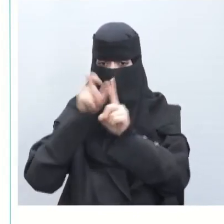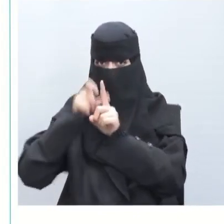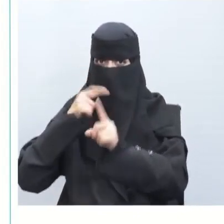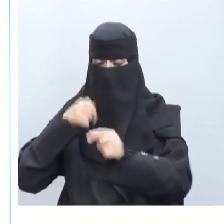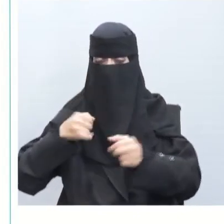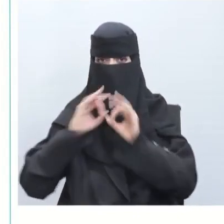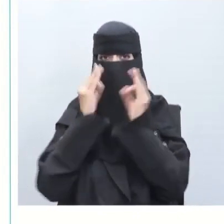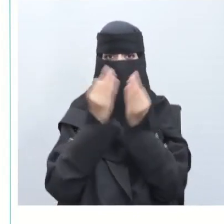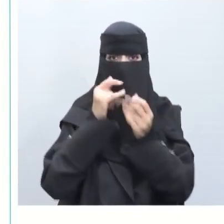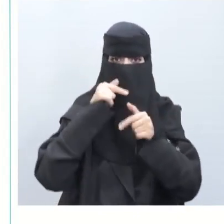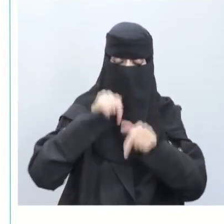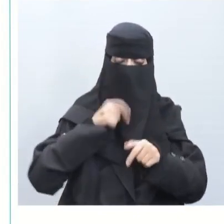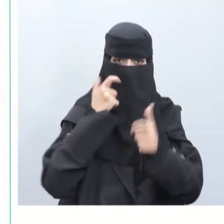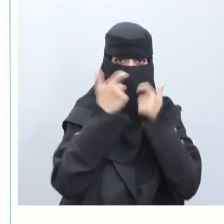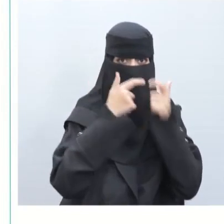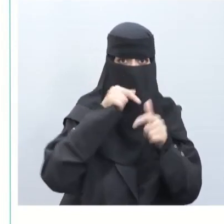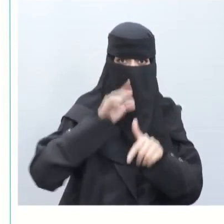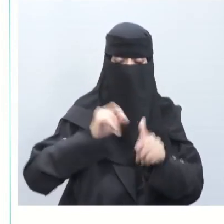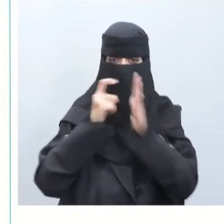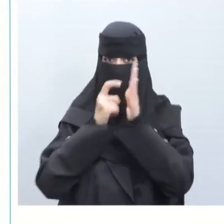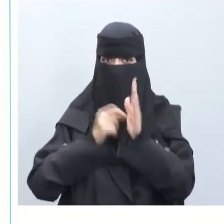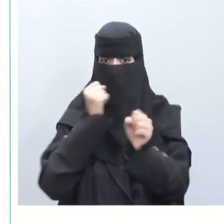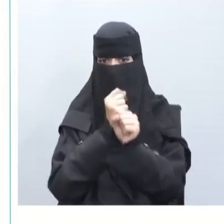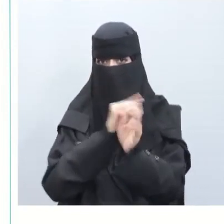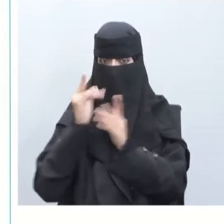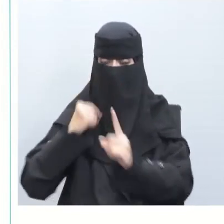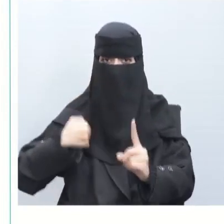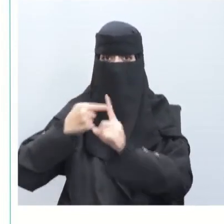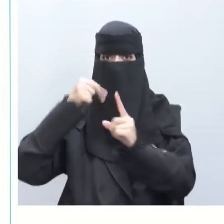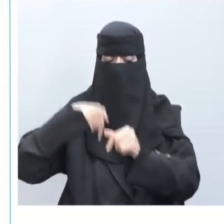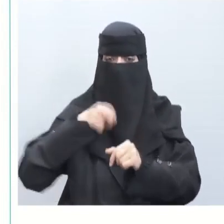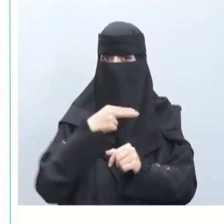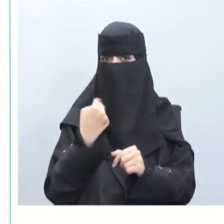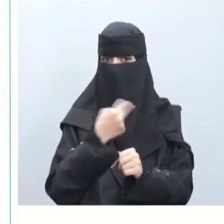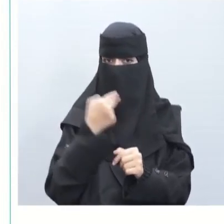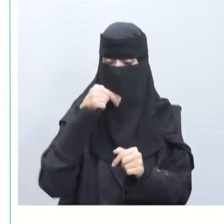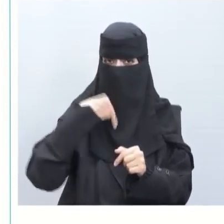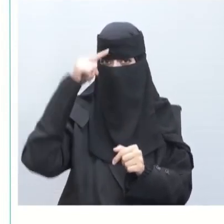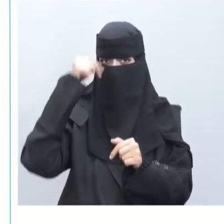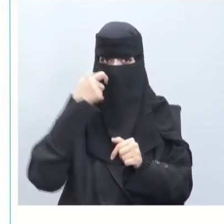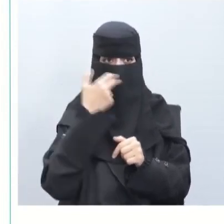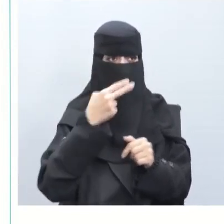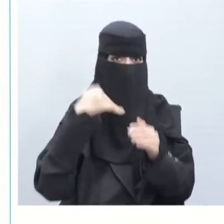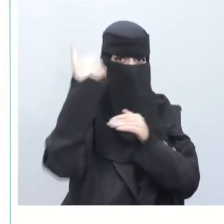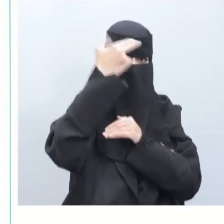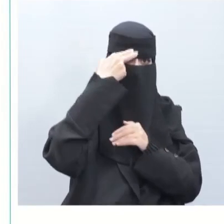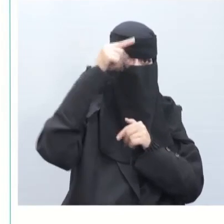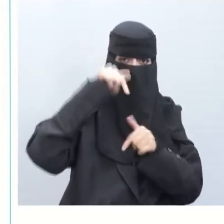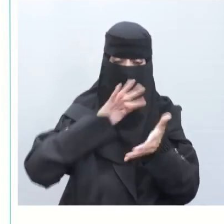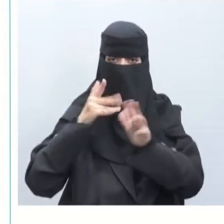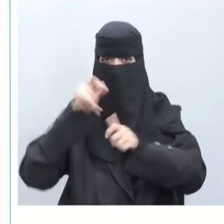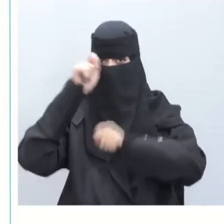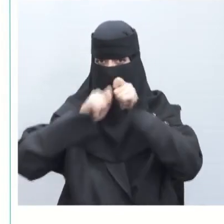ونراعي الانظمه اذ يجب ان تطابق الفعاليه بوضوح مع الاهداف الحكوميه مثل الرؤيه السعوديه ويمكن